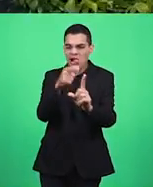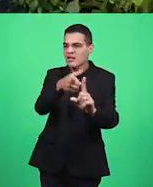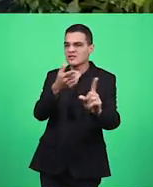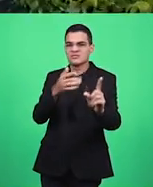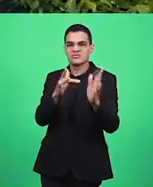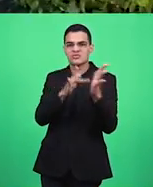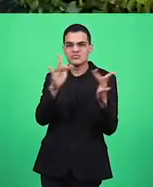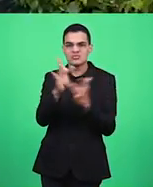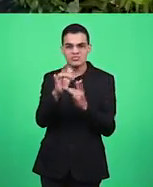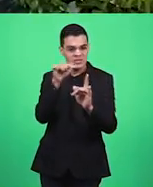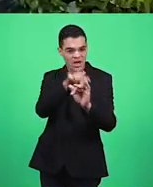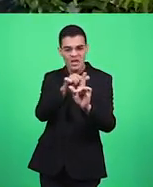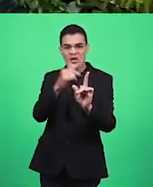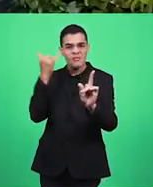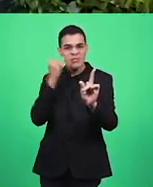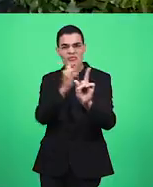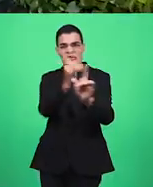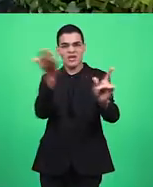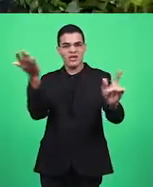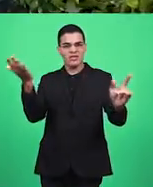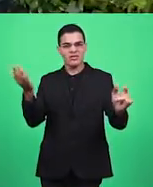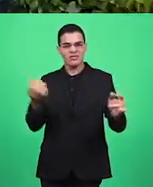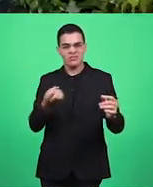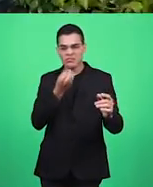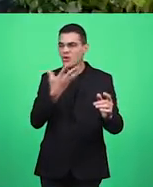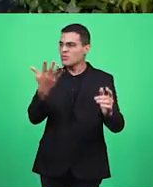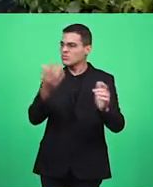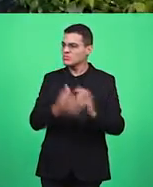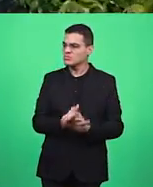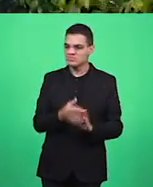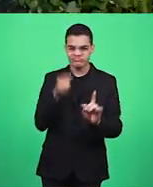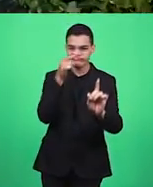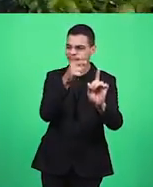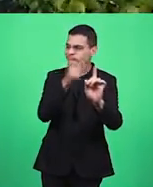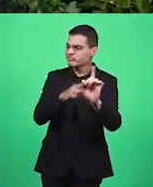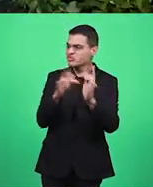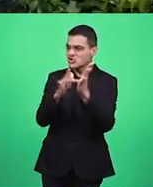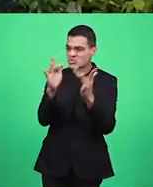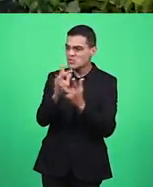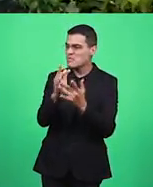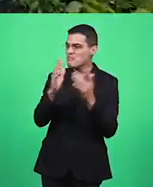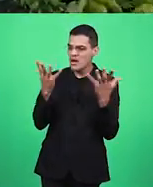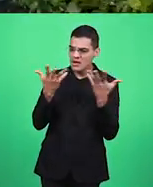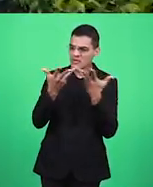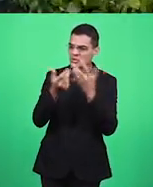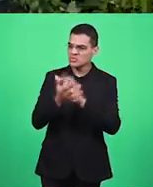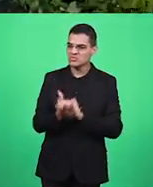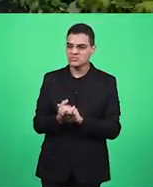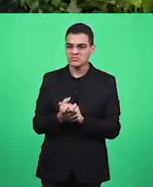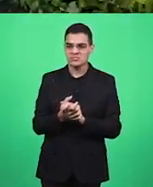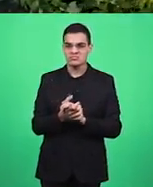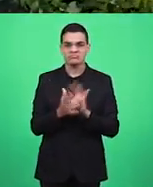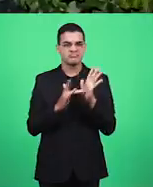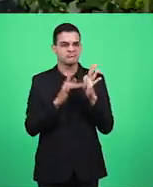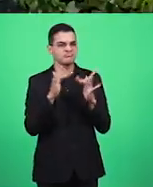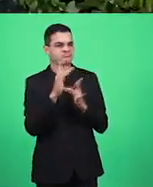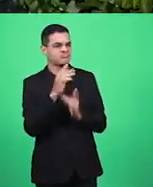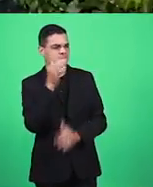Иисусом Назарянином, который был пророк, сильный в деле и слове, он чудный был